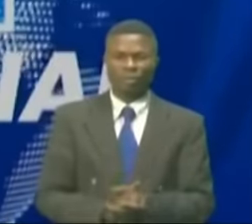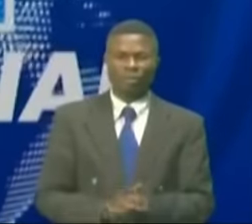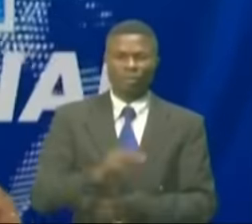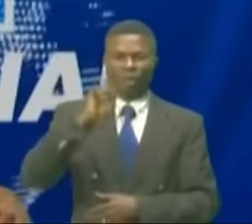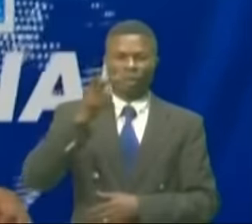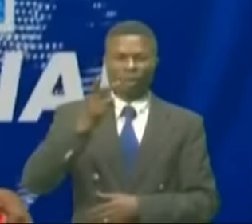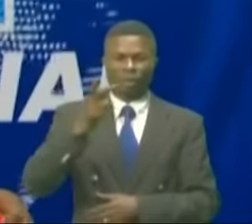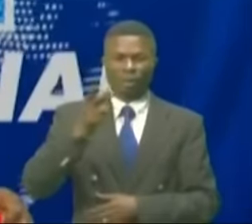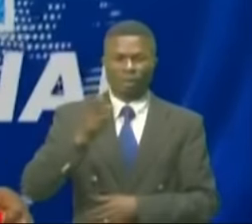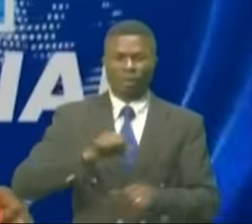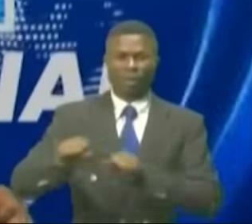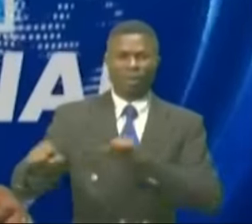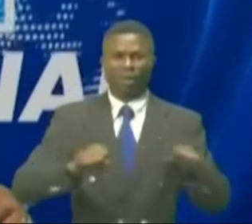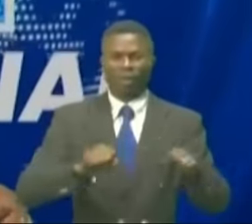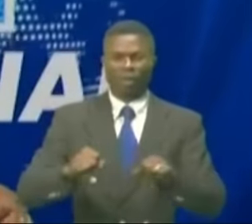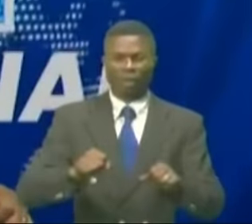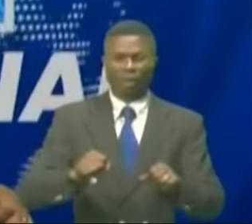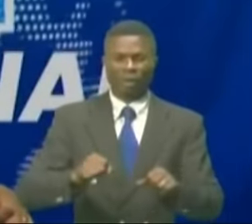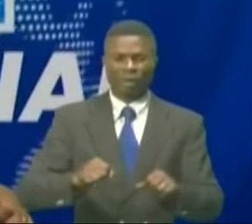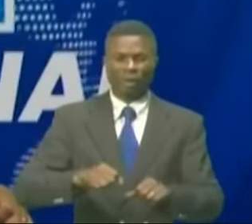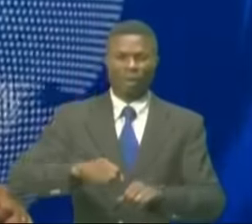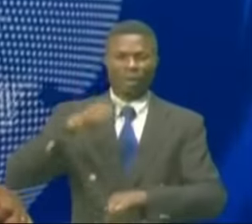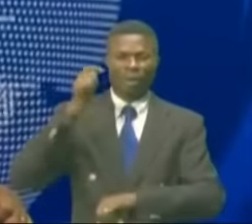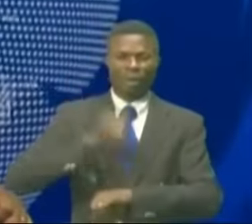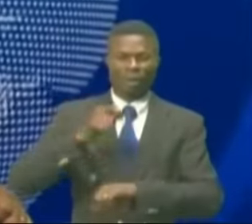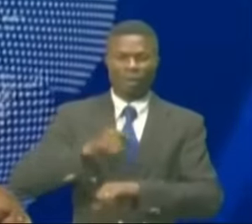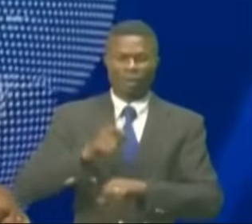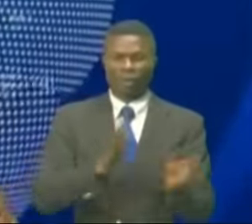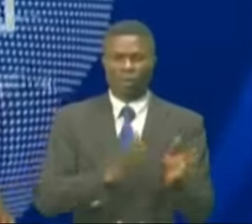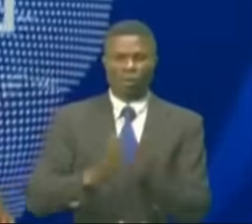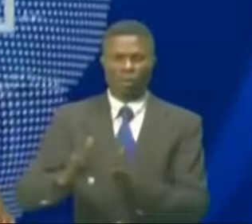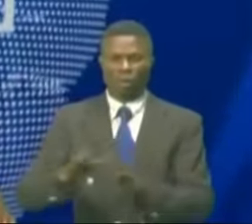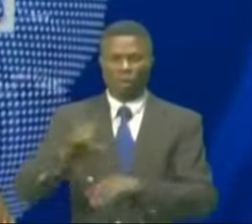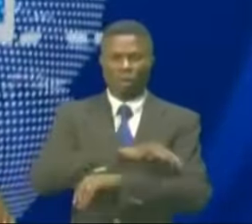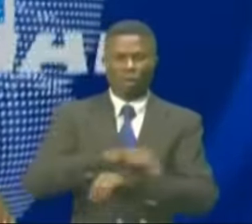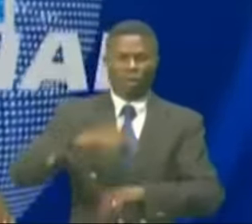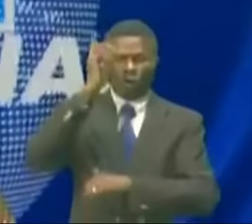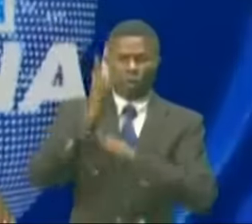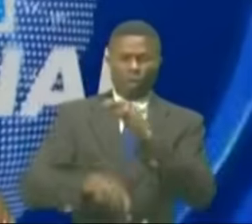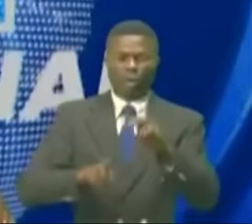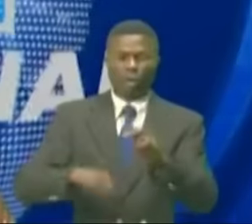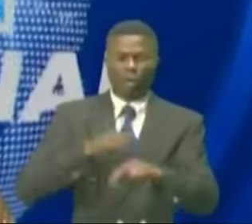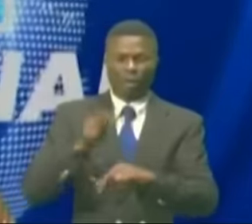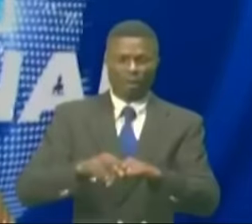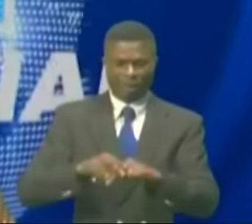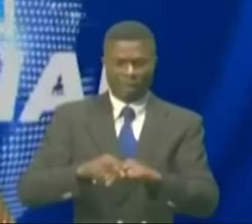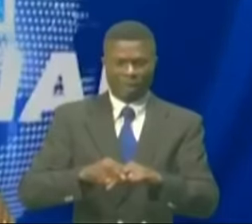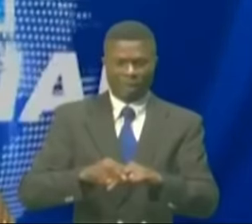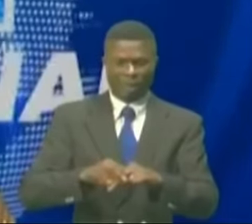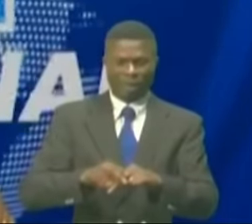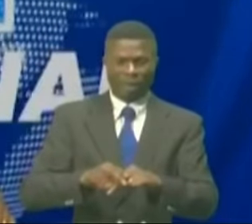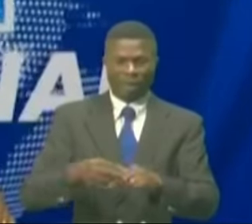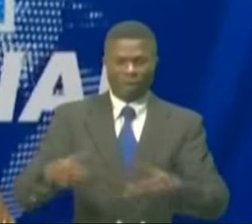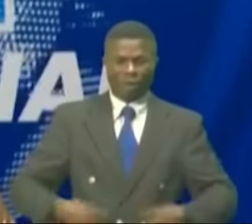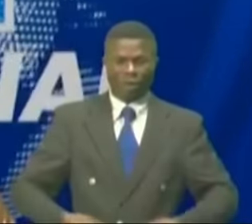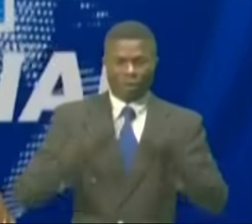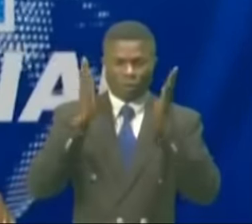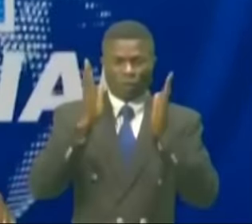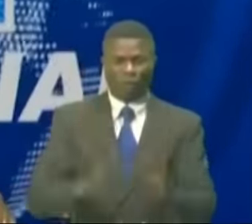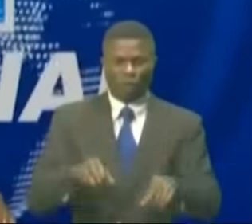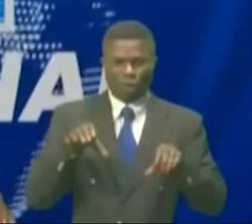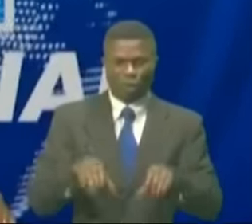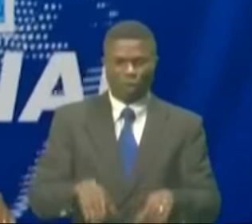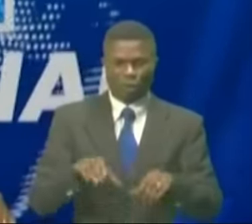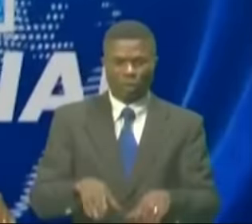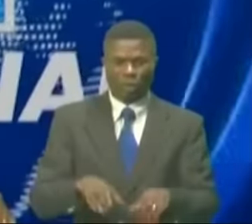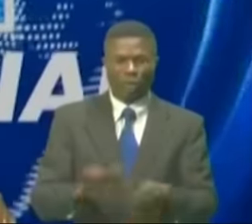Deuxième au concours de procès fictifs organisé par la Cour pénale internationale à La Haye, les jeunes étudiants congolais